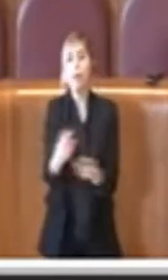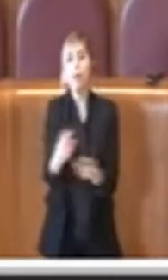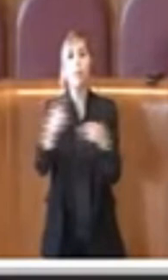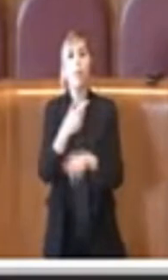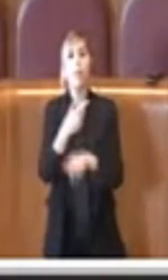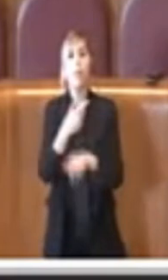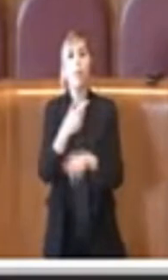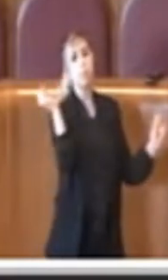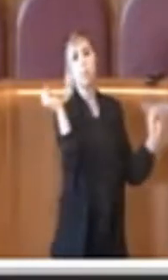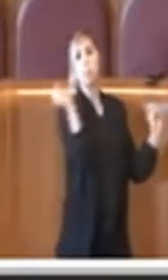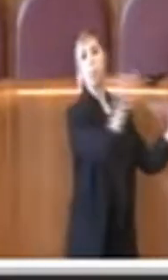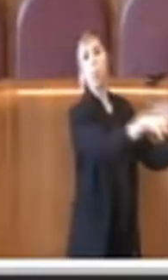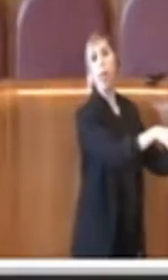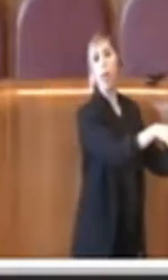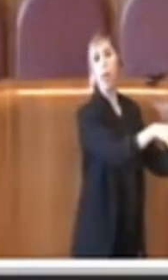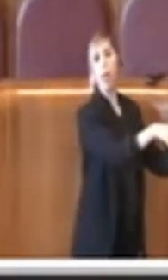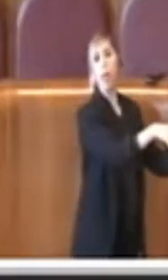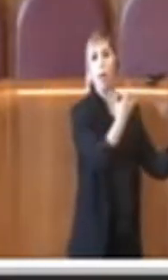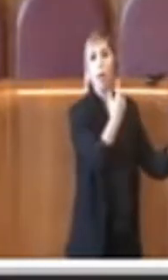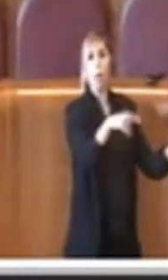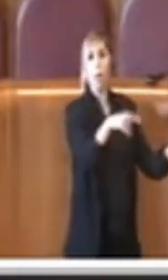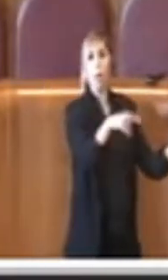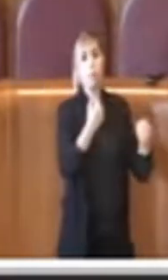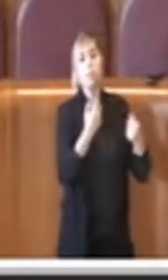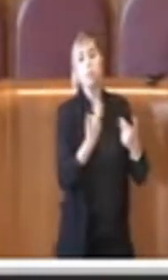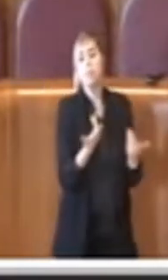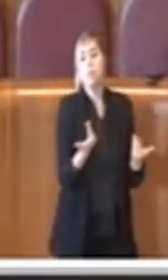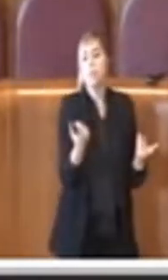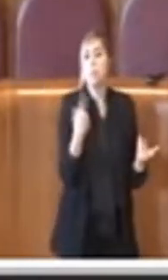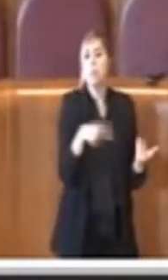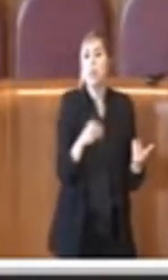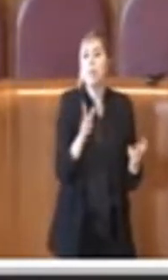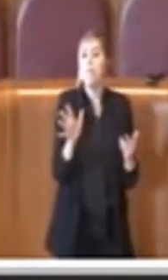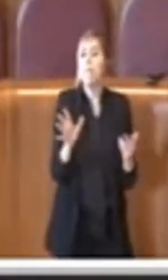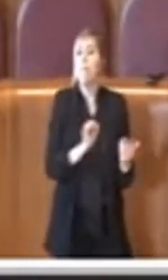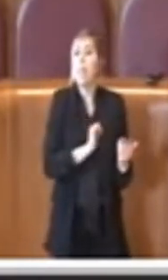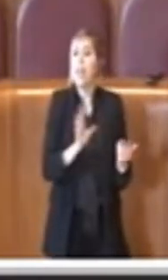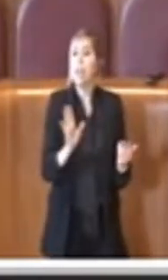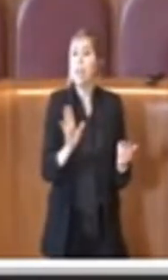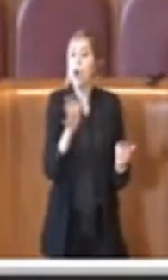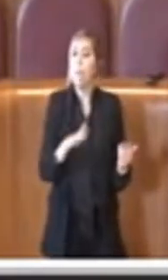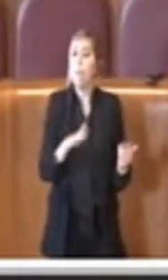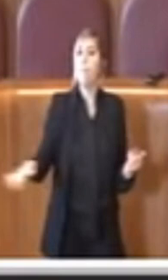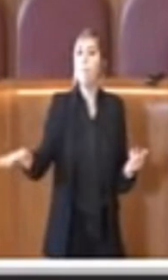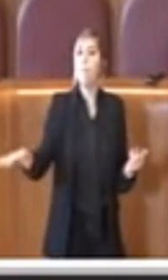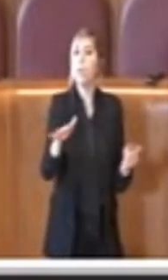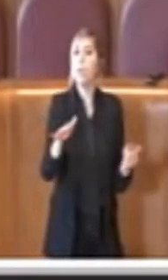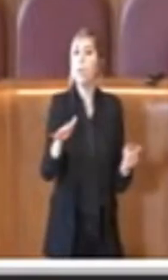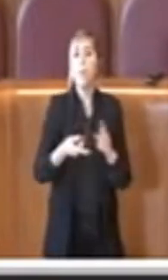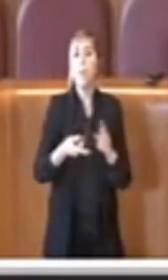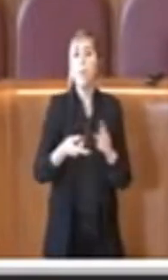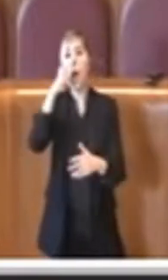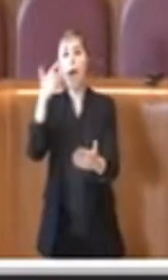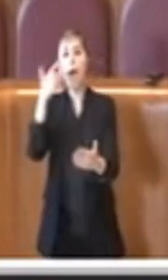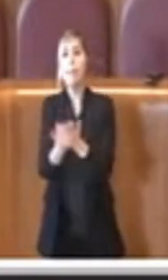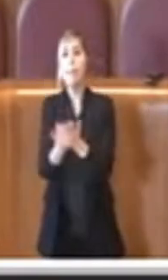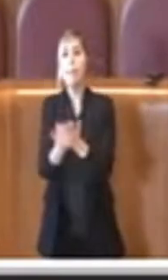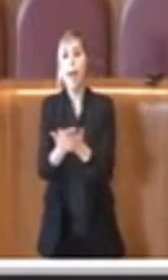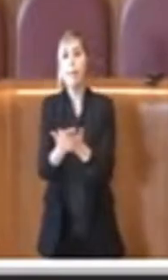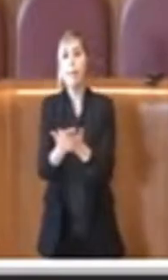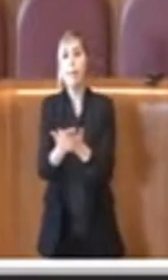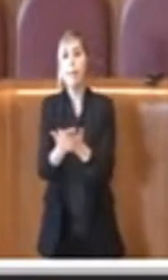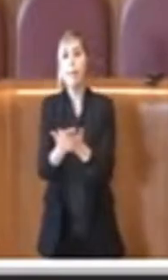in mezzo a una strada dei rifiuti così abbandonati per cui io credo che fosse questo sia uno dei posti più indicati per indica